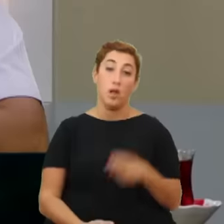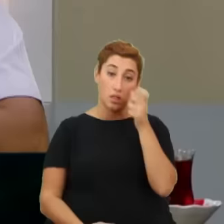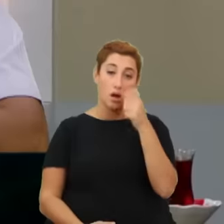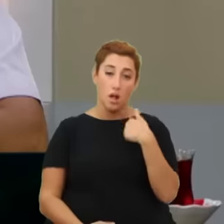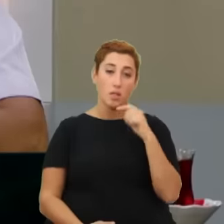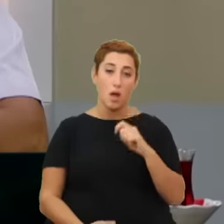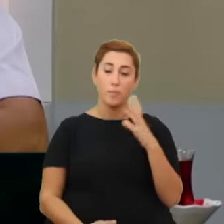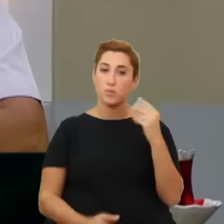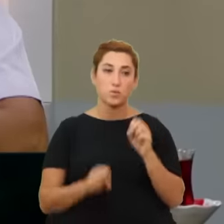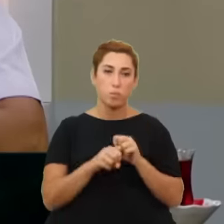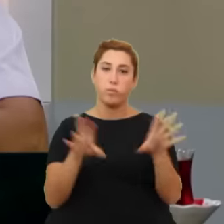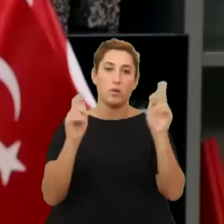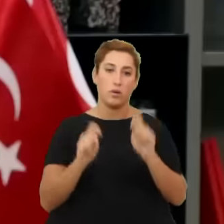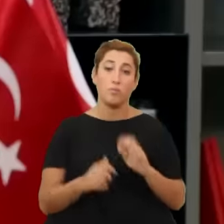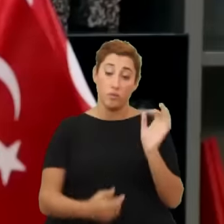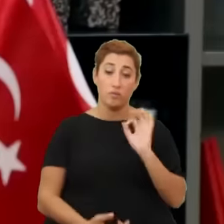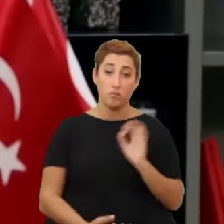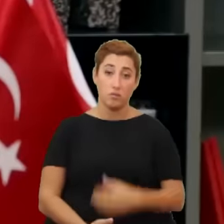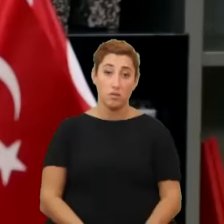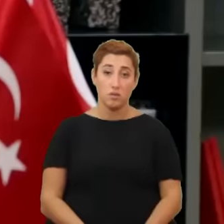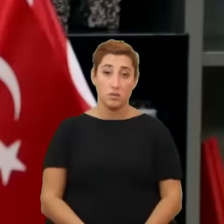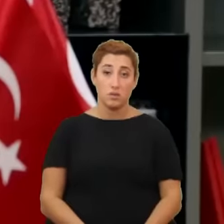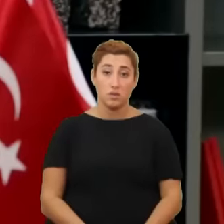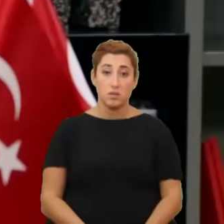Dikkat ettim, acayip sirayet ediyor. Öyle.